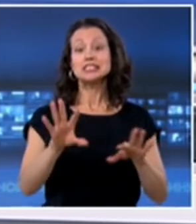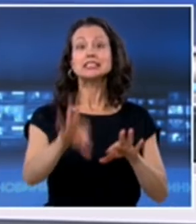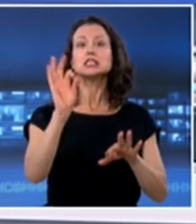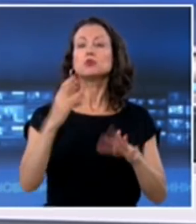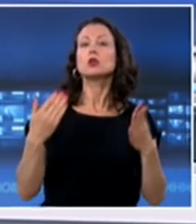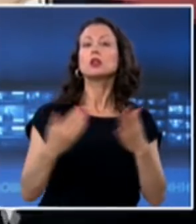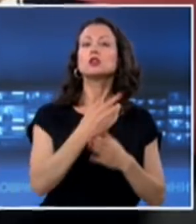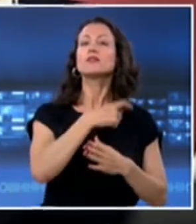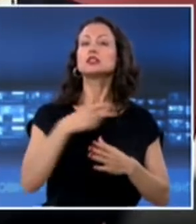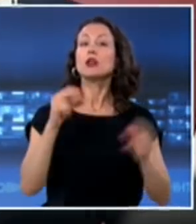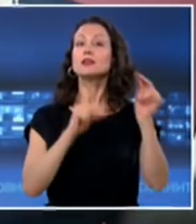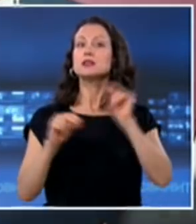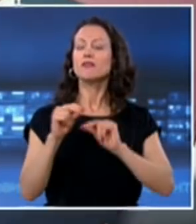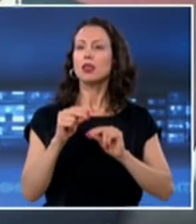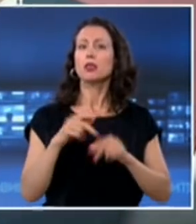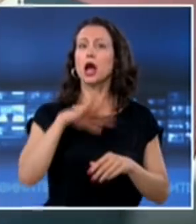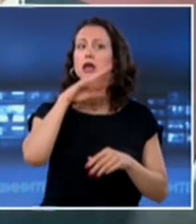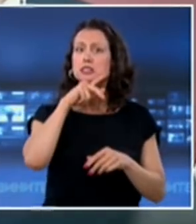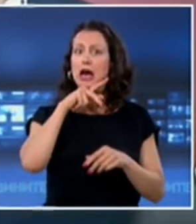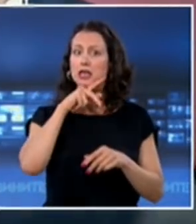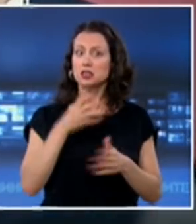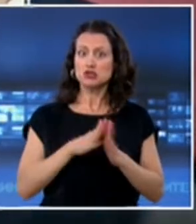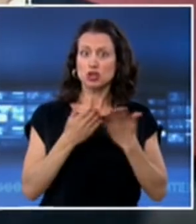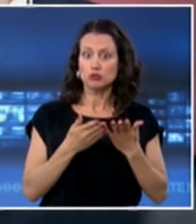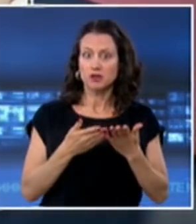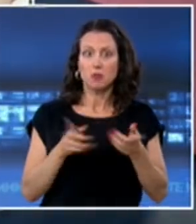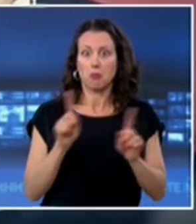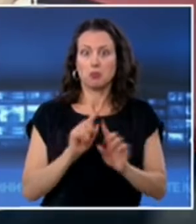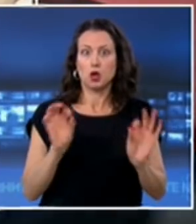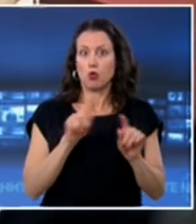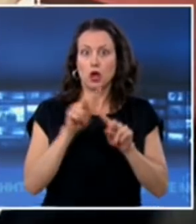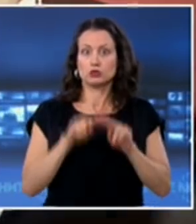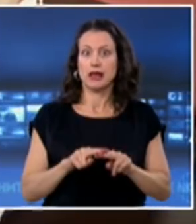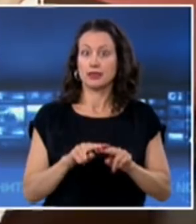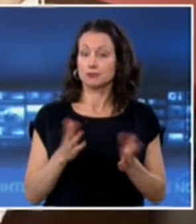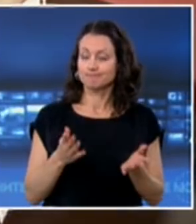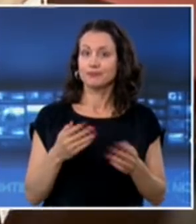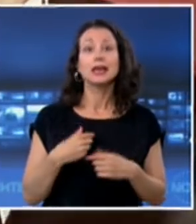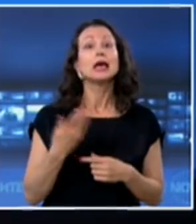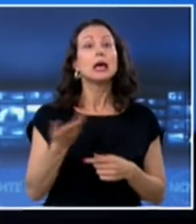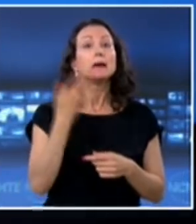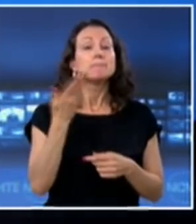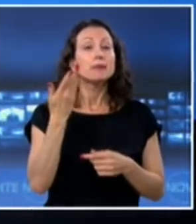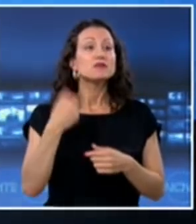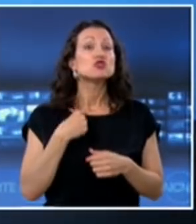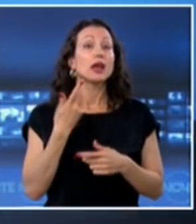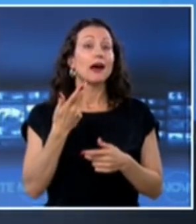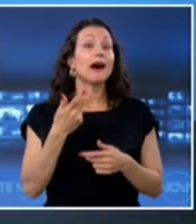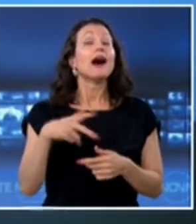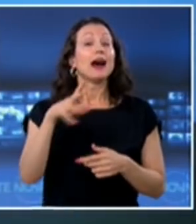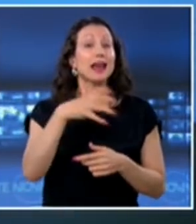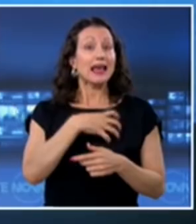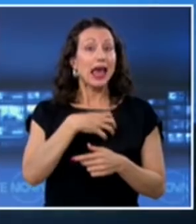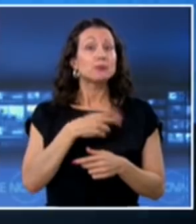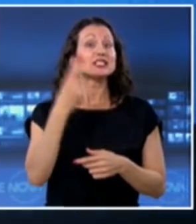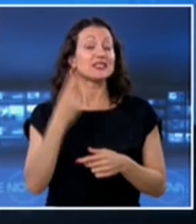остана почти никой от опонентите на Корнелия Нинова. В същото време бившият втори в ГЕРБ Цветан Цветанов учреди новата си партия Републиканци